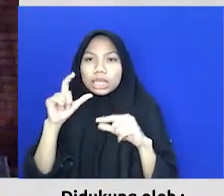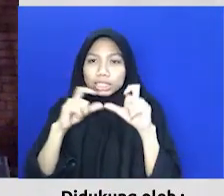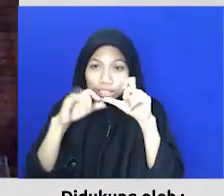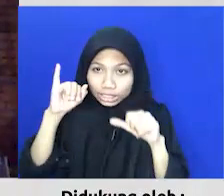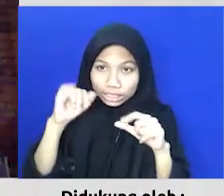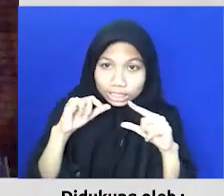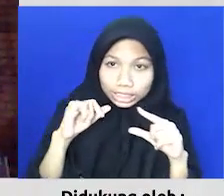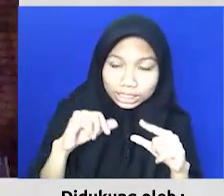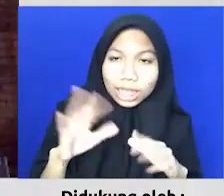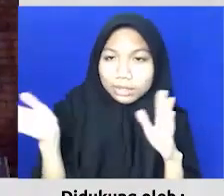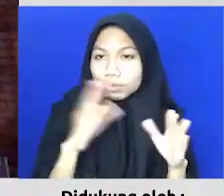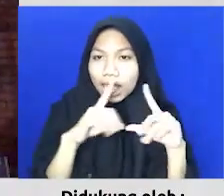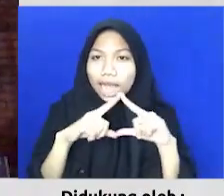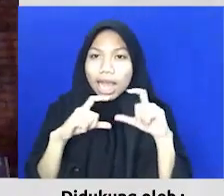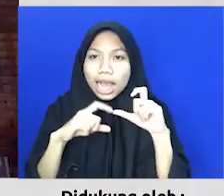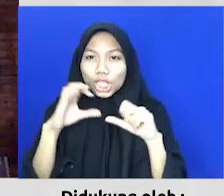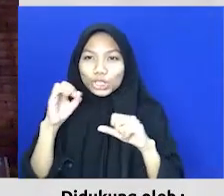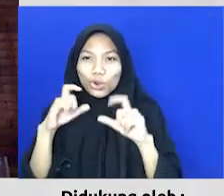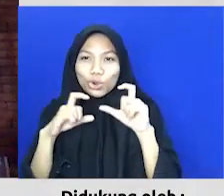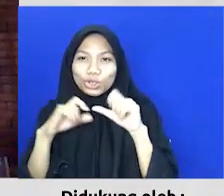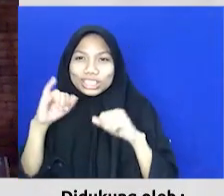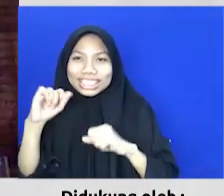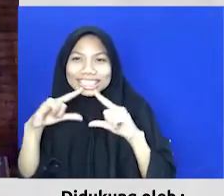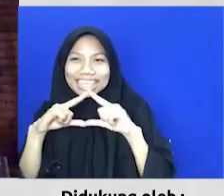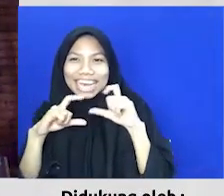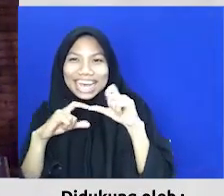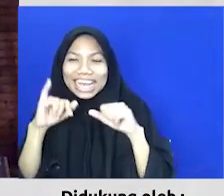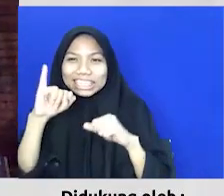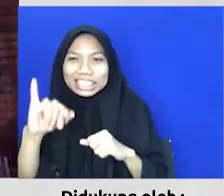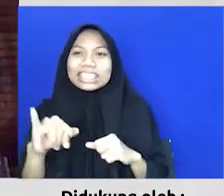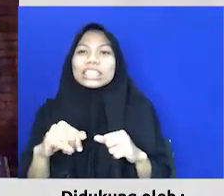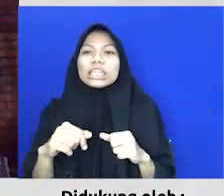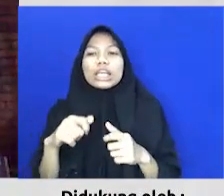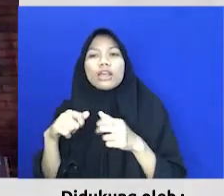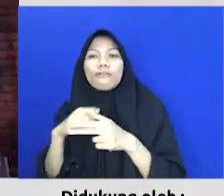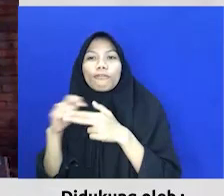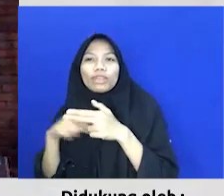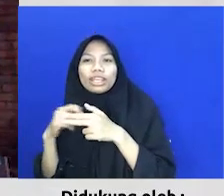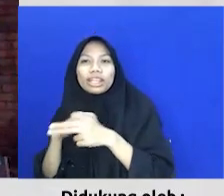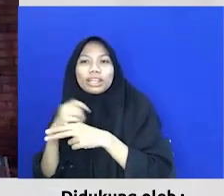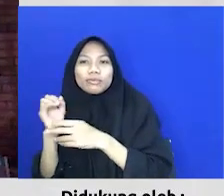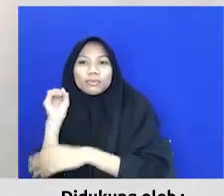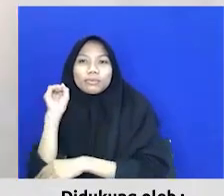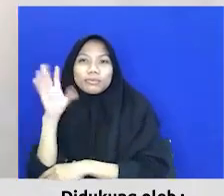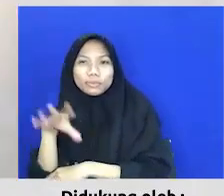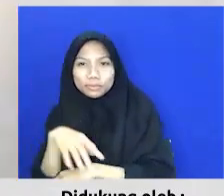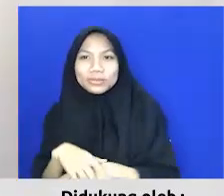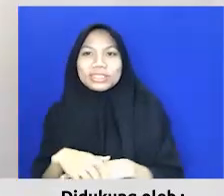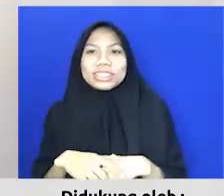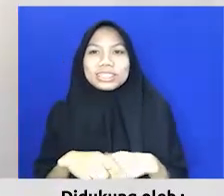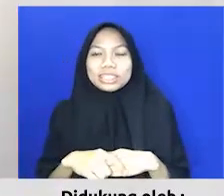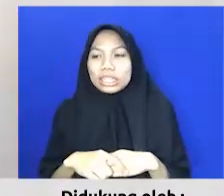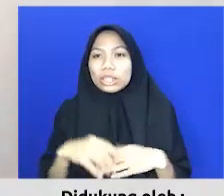Pengajar Pak, Salman Aristo ini juga seorang pengajar yang menghasilkan atau menjalankan banyak sekali